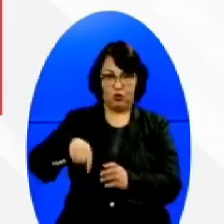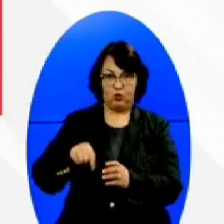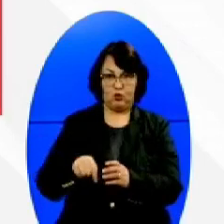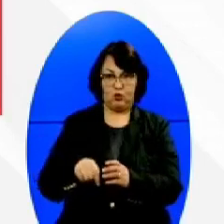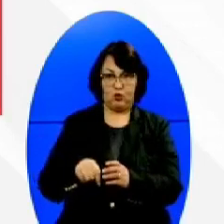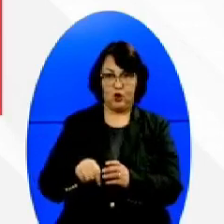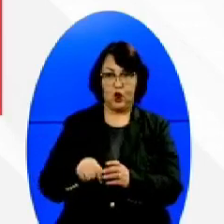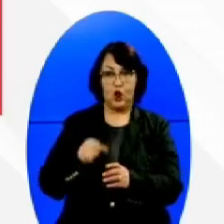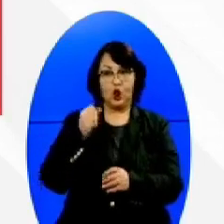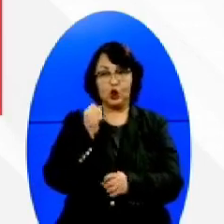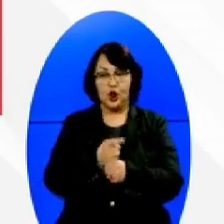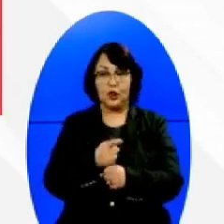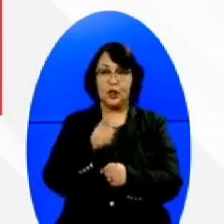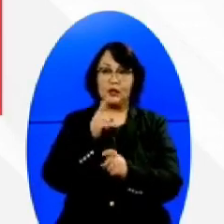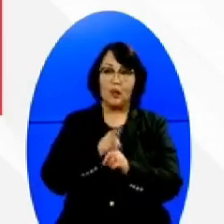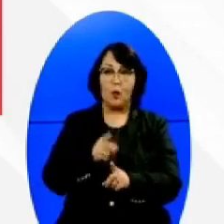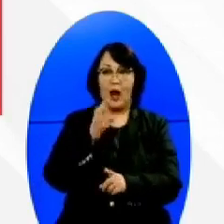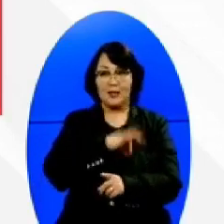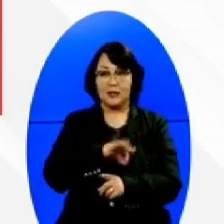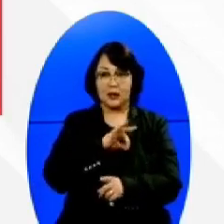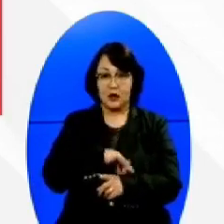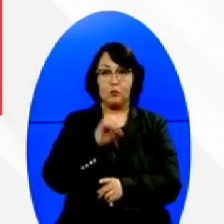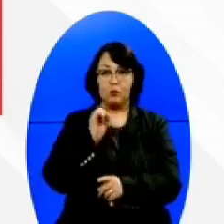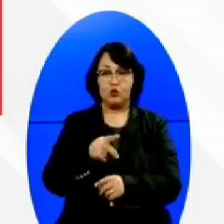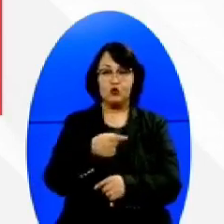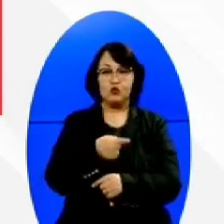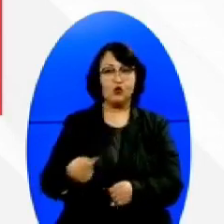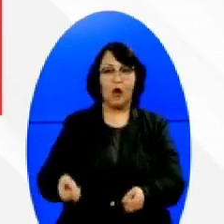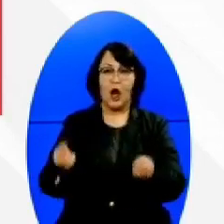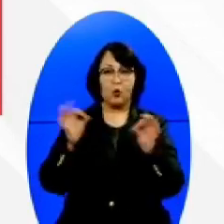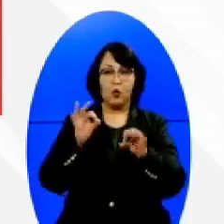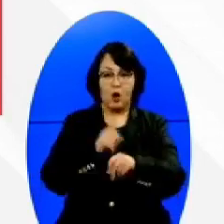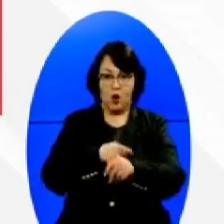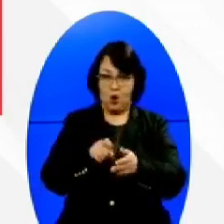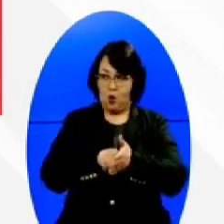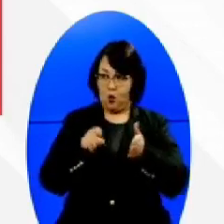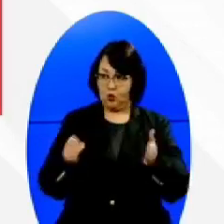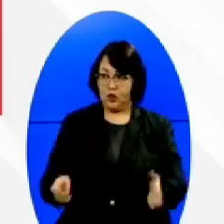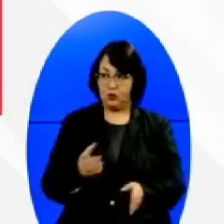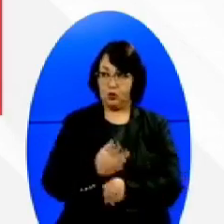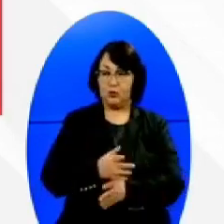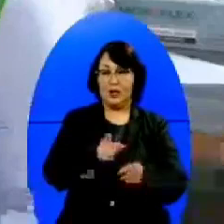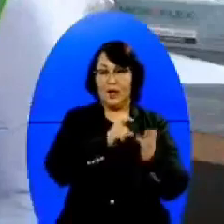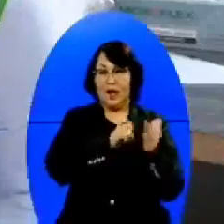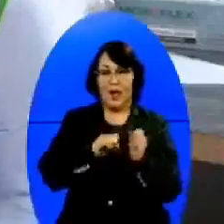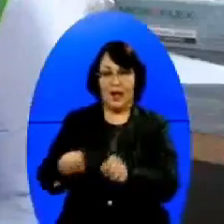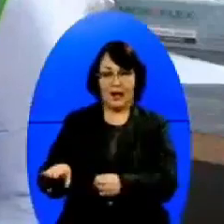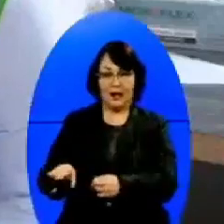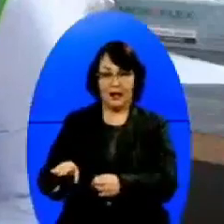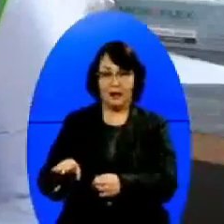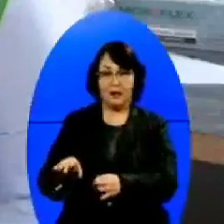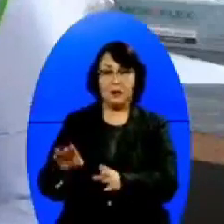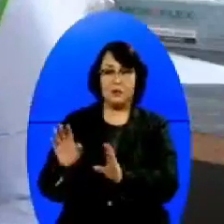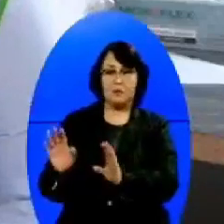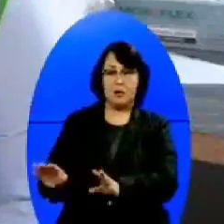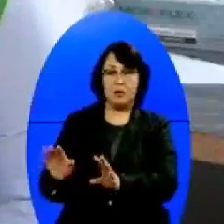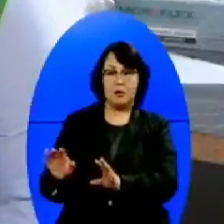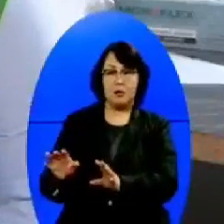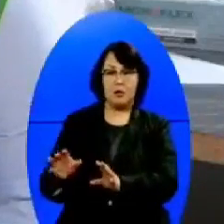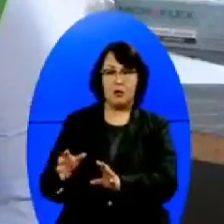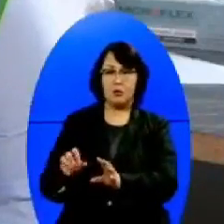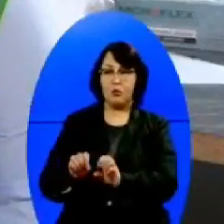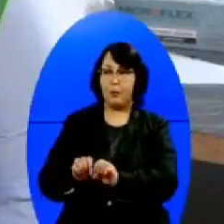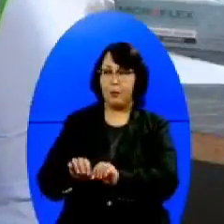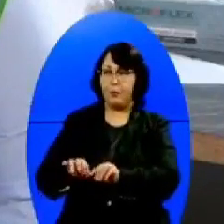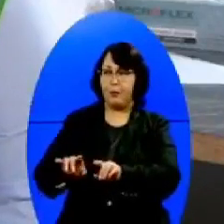байхад эдгээр хорт байдлаас ямар нэг сөрөг нөлөө үзүүлэхгүй. Харин хугацаанд өсөж хаягдл болсон тохиолдолд хар туглаг нь өөрөө төв мэдрэлийн